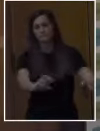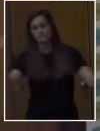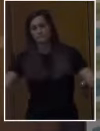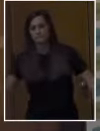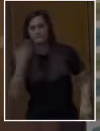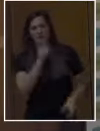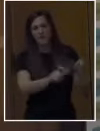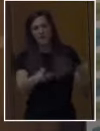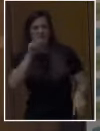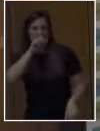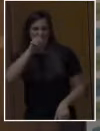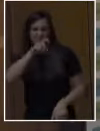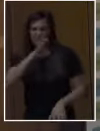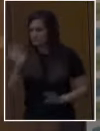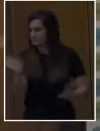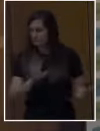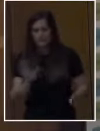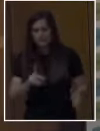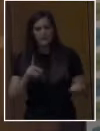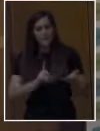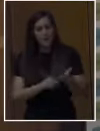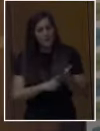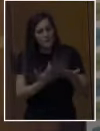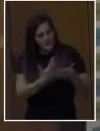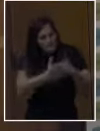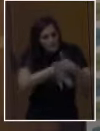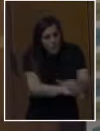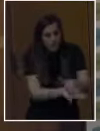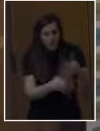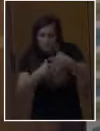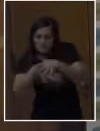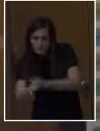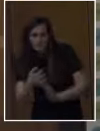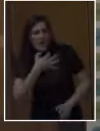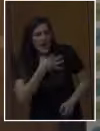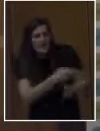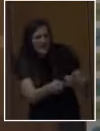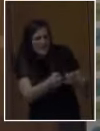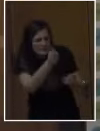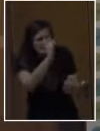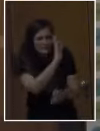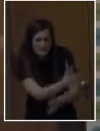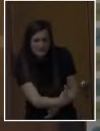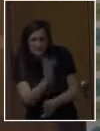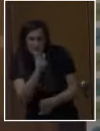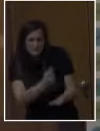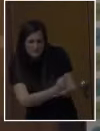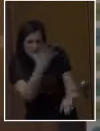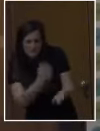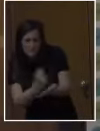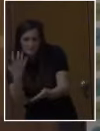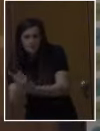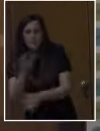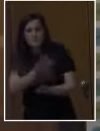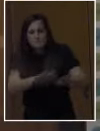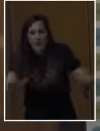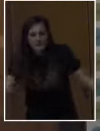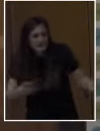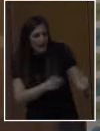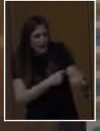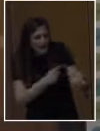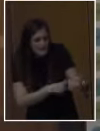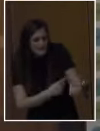Είναι κάποιος ο οποίος μπορεί να πάει προσαρμοσμένα πάνω στις ανάγκες, πάνω στις ιδιότητες, στα χαρακτηριστικά του κάθε παιδιού και να